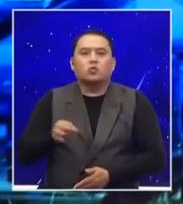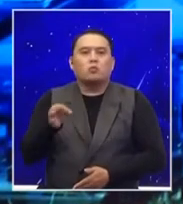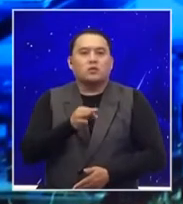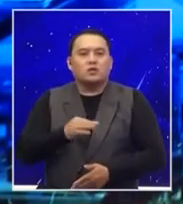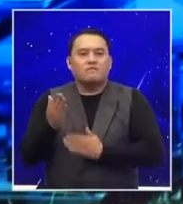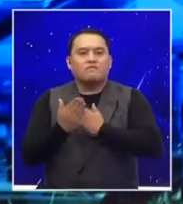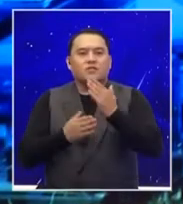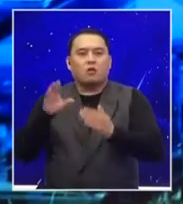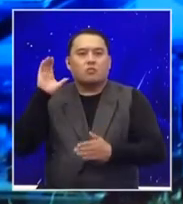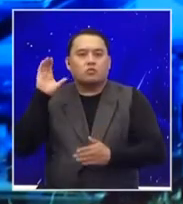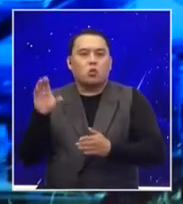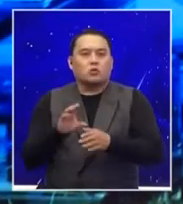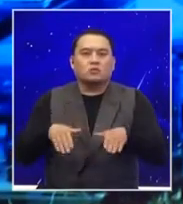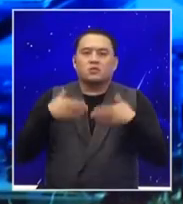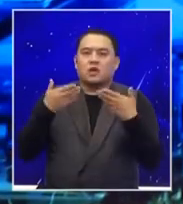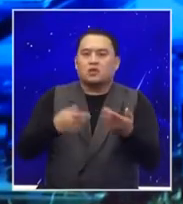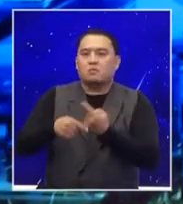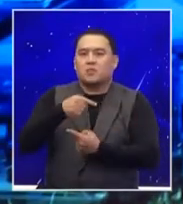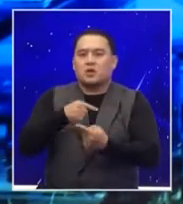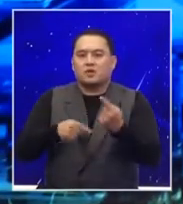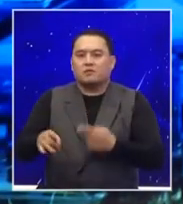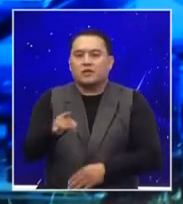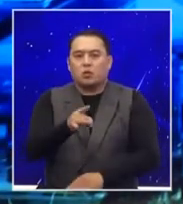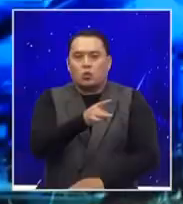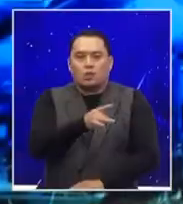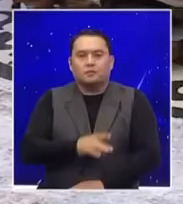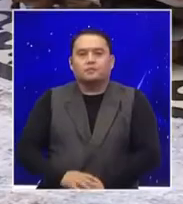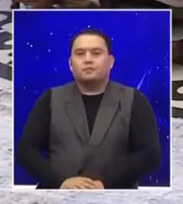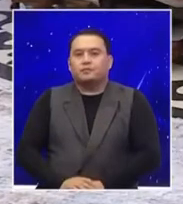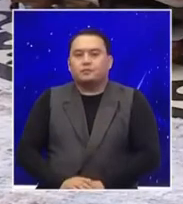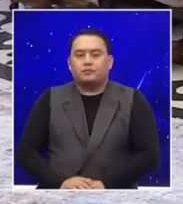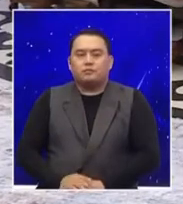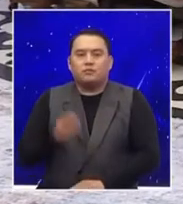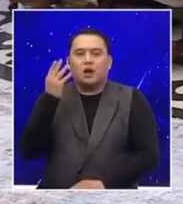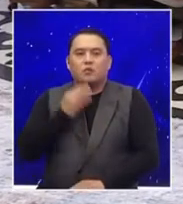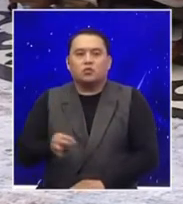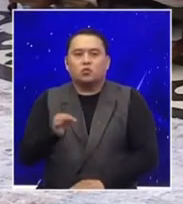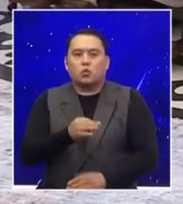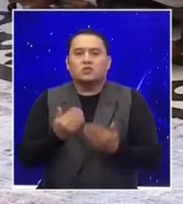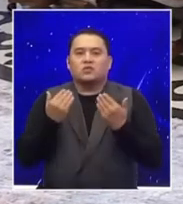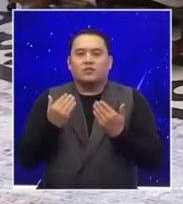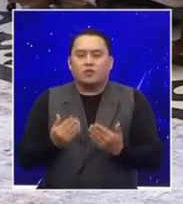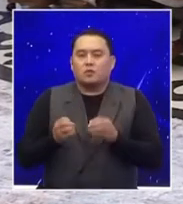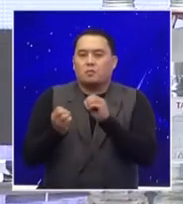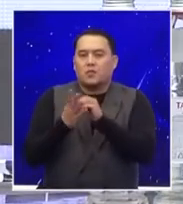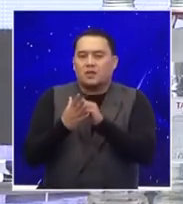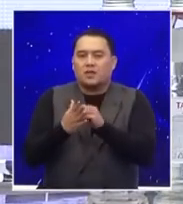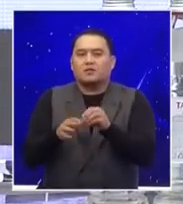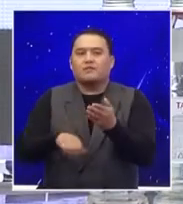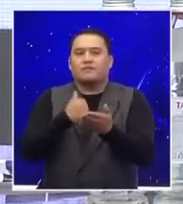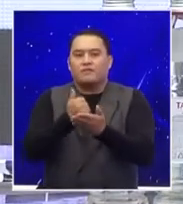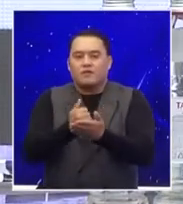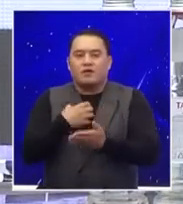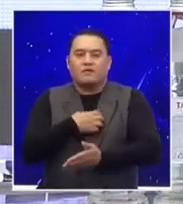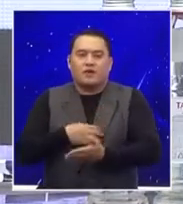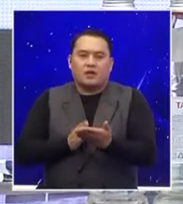область, выслушал проблемы и предложения бизнесменов региона. В Алматинской области на сегодня реализуется 15 стратегических